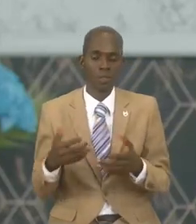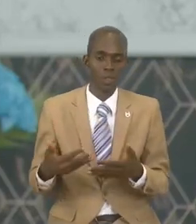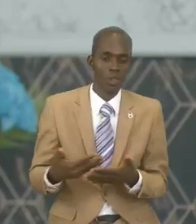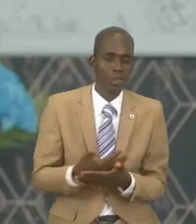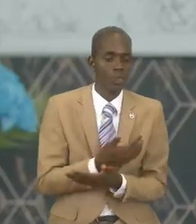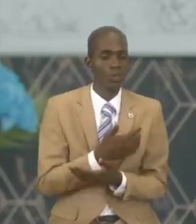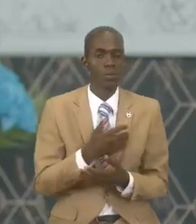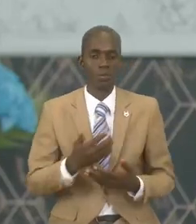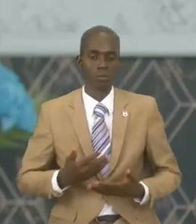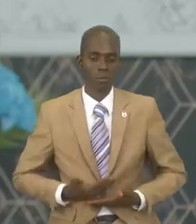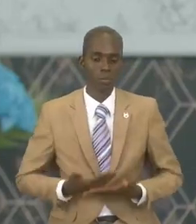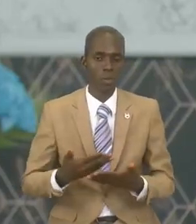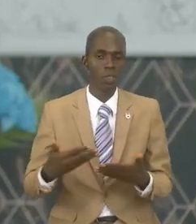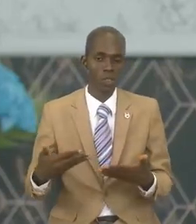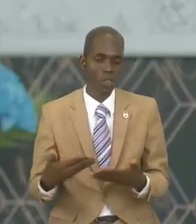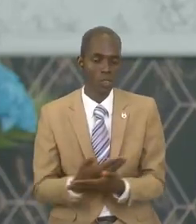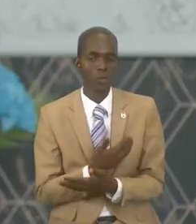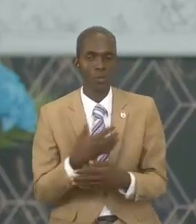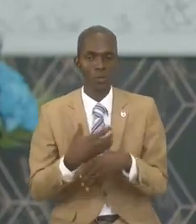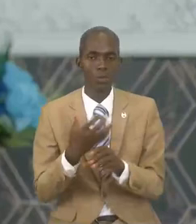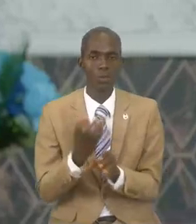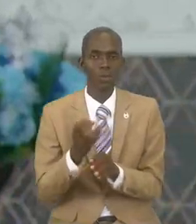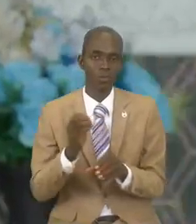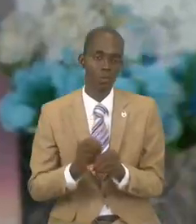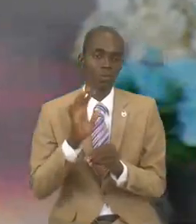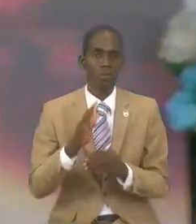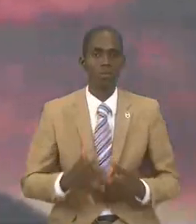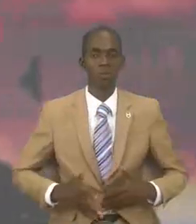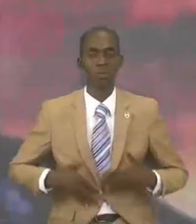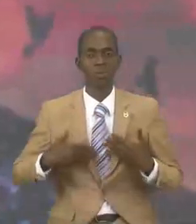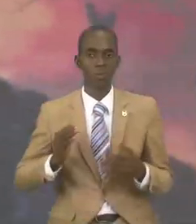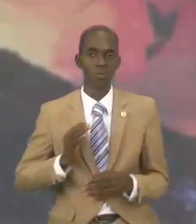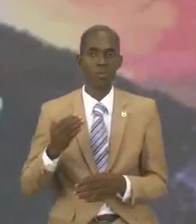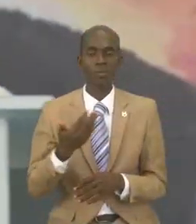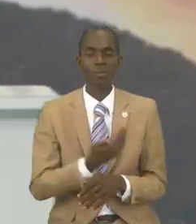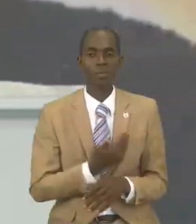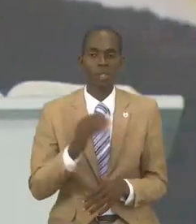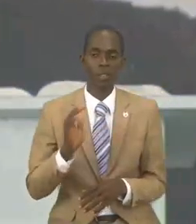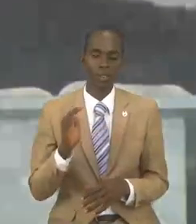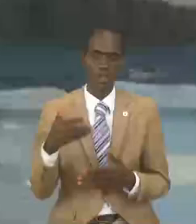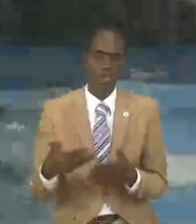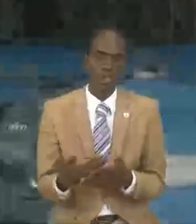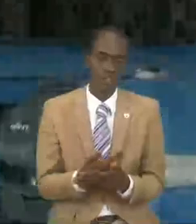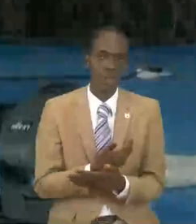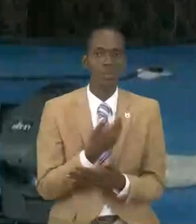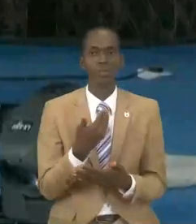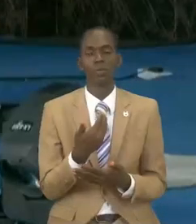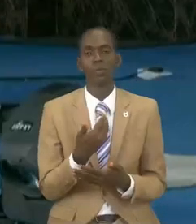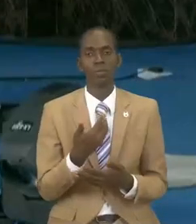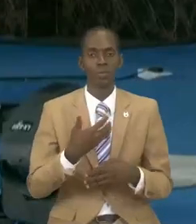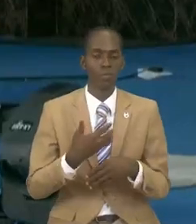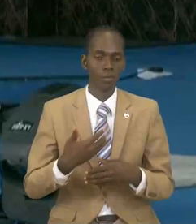la transformation, une création nouvelle dans ta vie. Notre